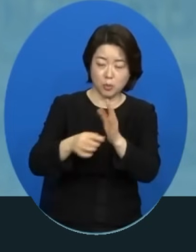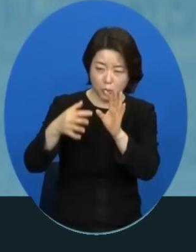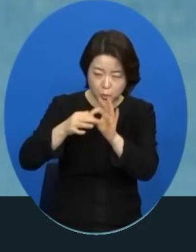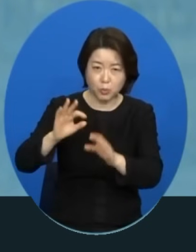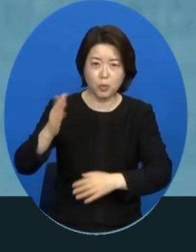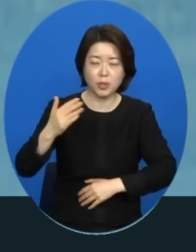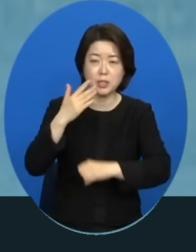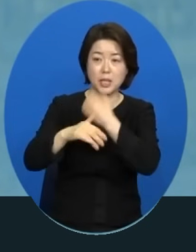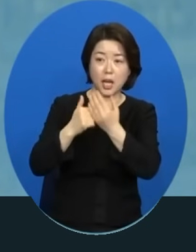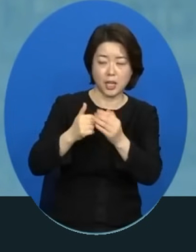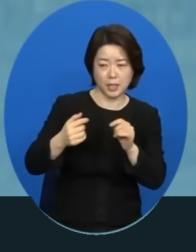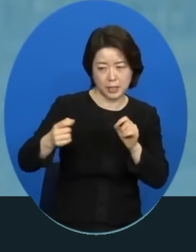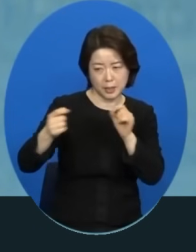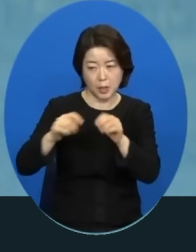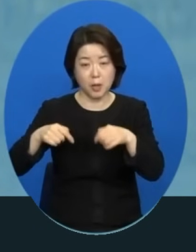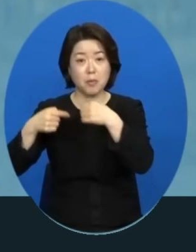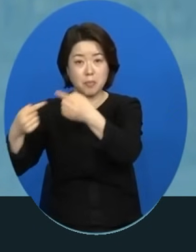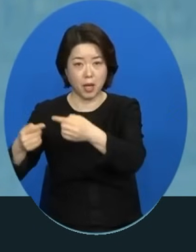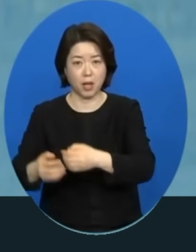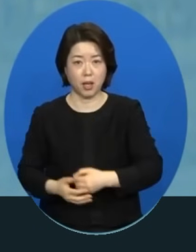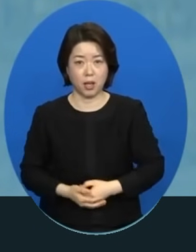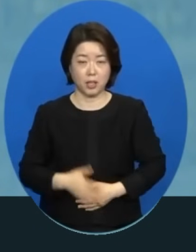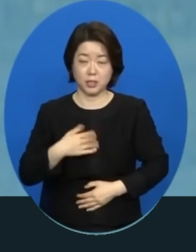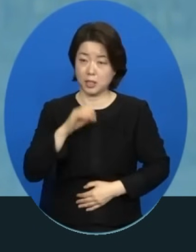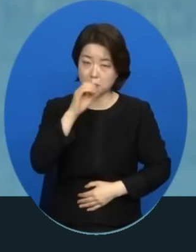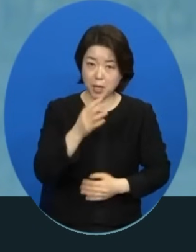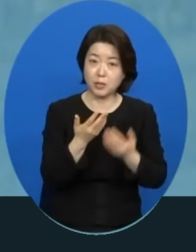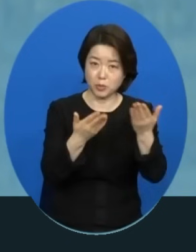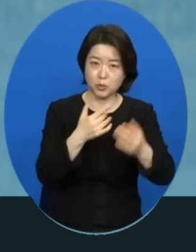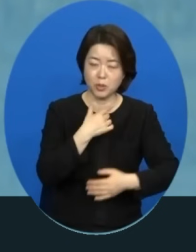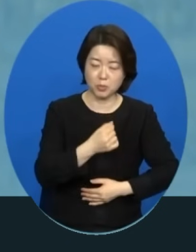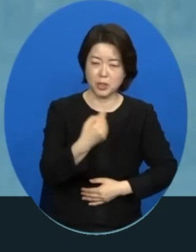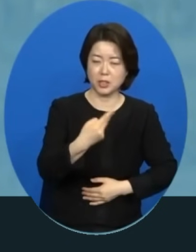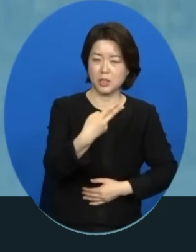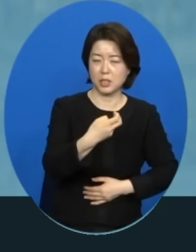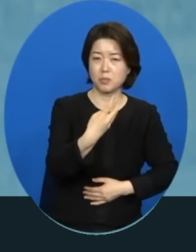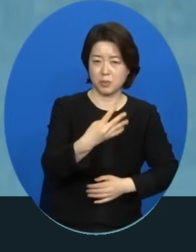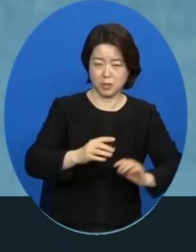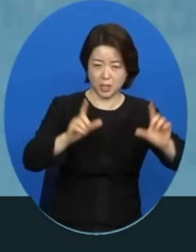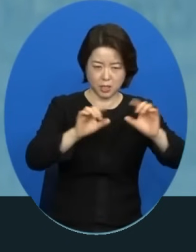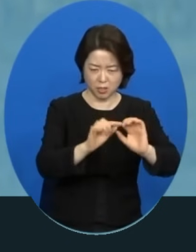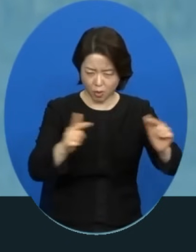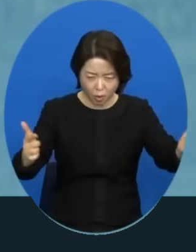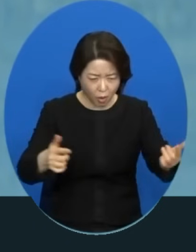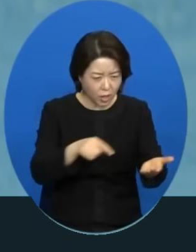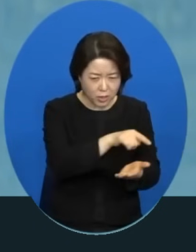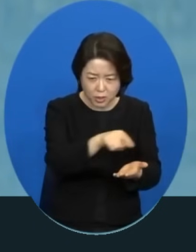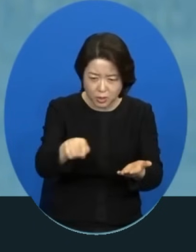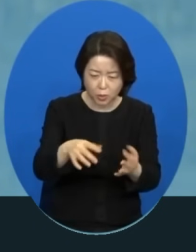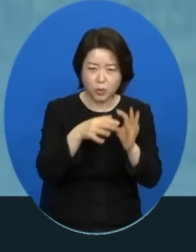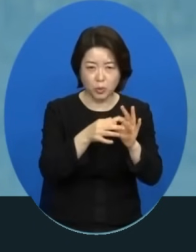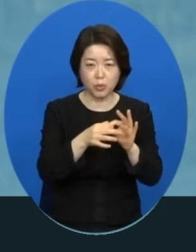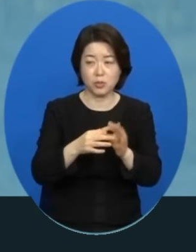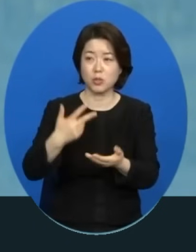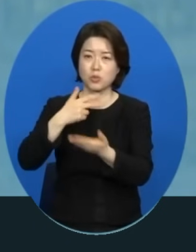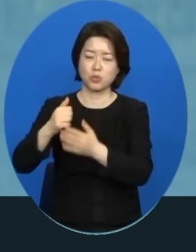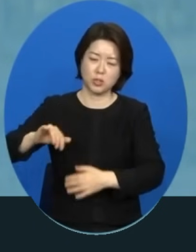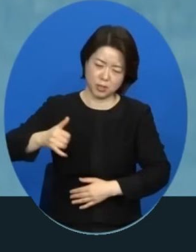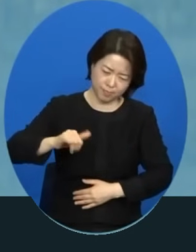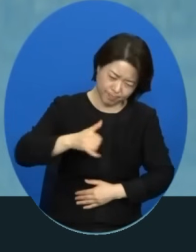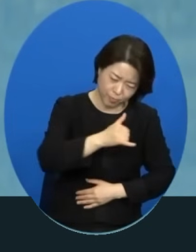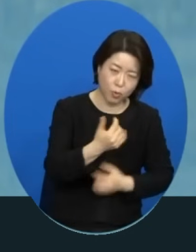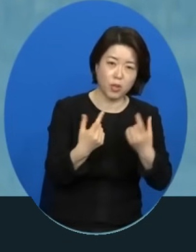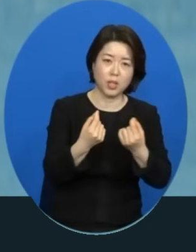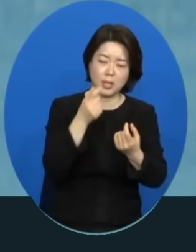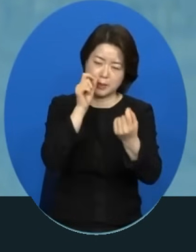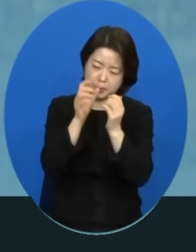하나님께 나아가게 되는 것이죠. 저는 말하기를 2024년도에 이러한 여러 가지 도구를 통해서 주님과 데이트하며 더